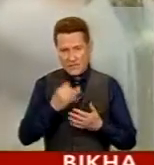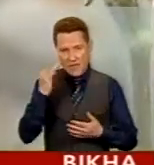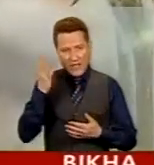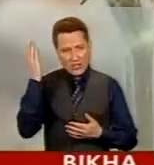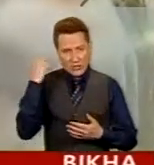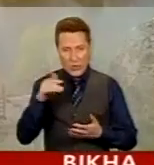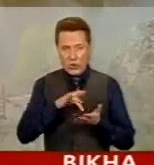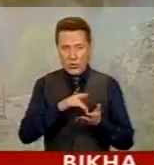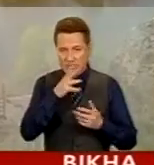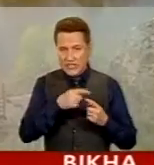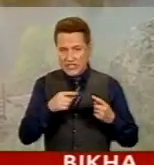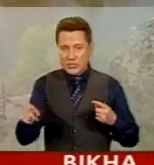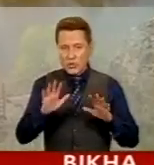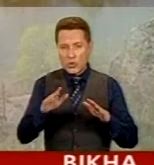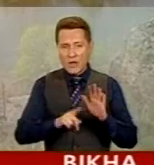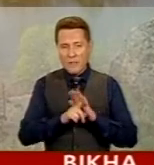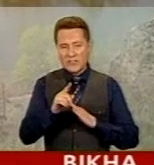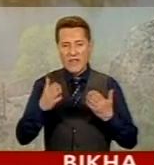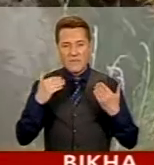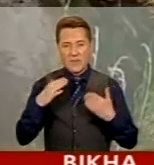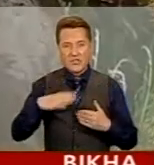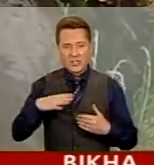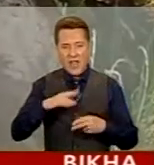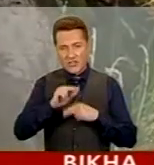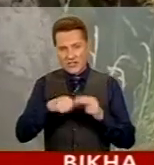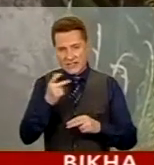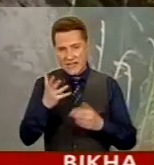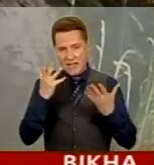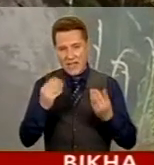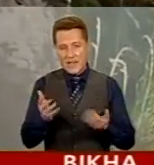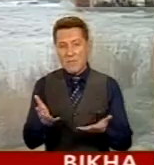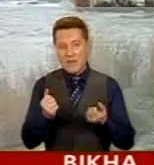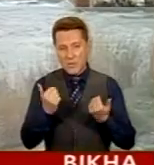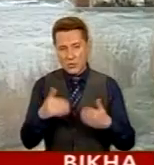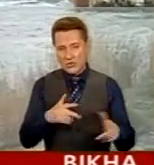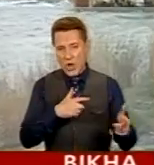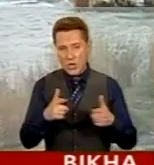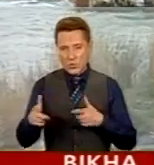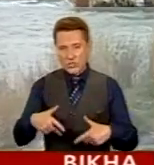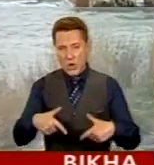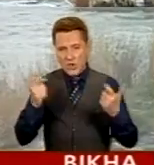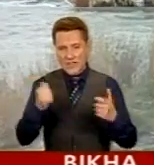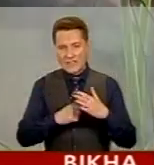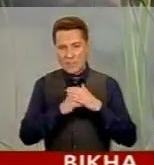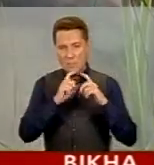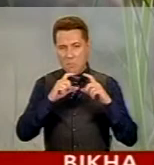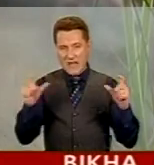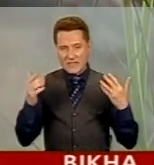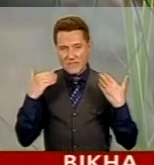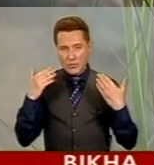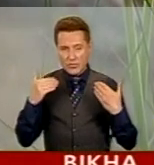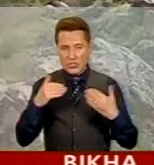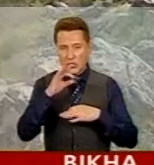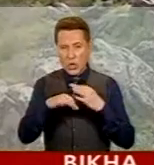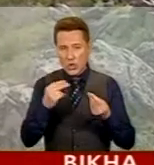Мігії тільки починається. Відпочивальників тут чекають за кілька днів. Приймати їх вже готуються місцеві готелі та бази відпочинку. Доба